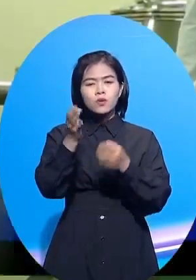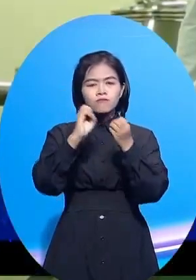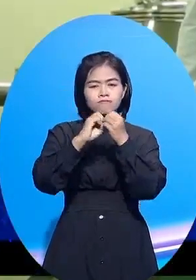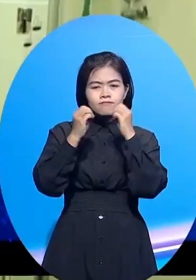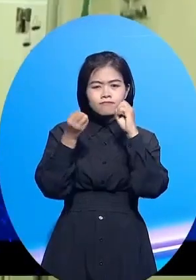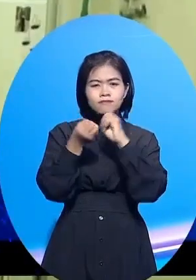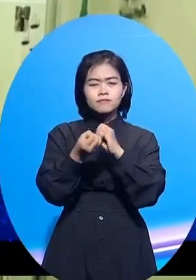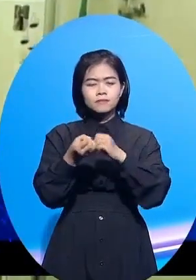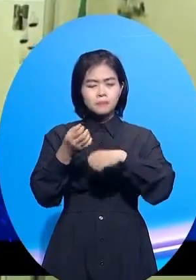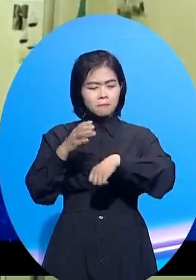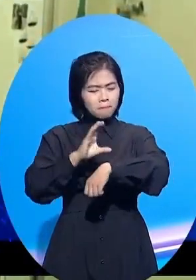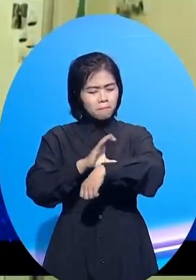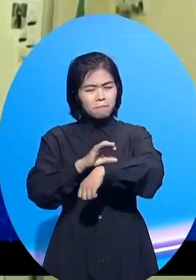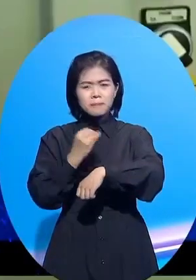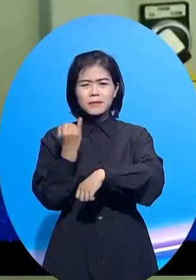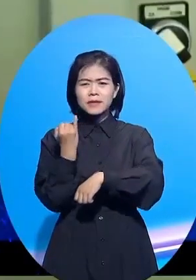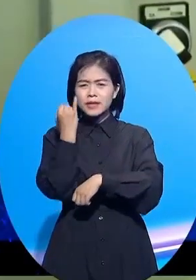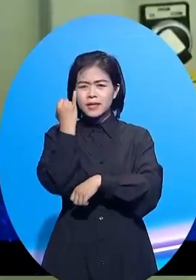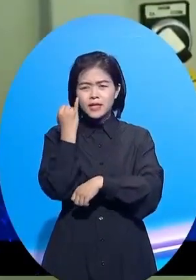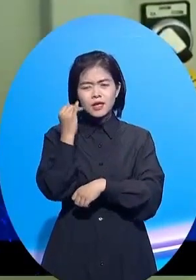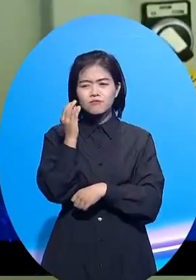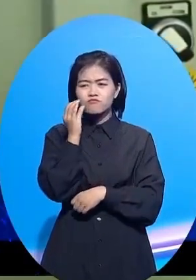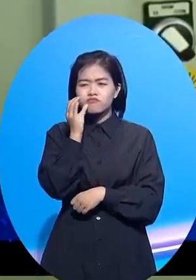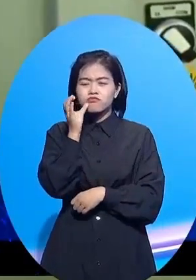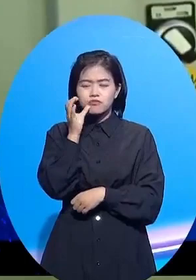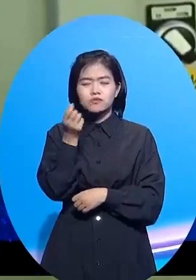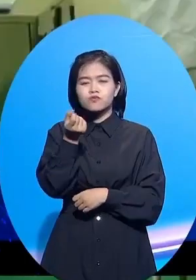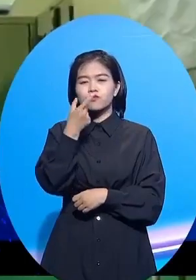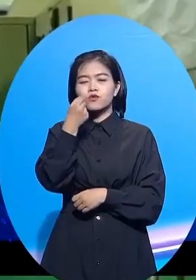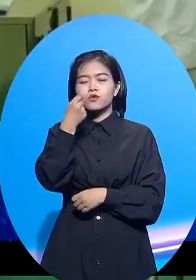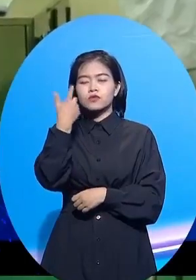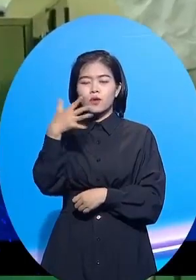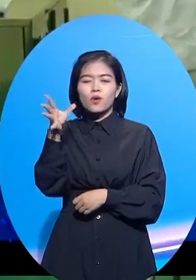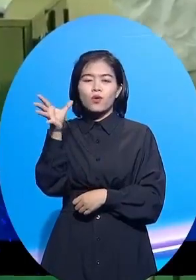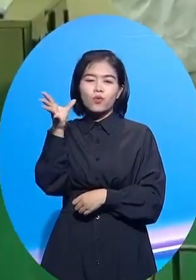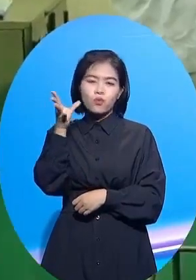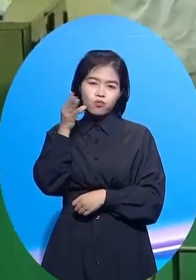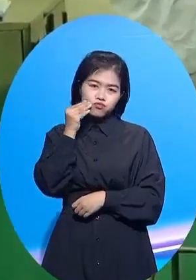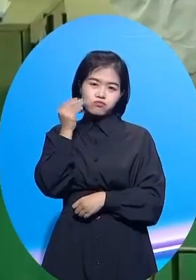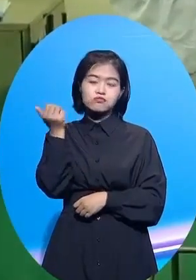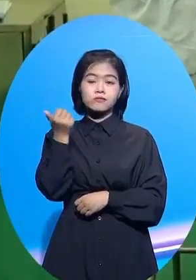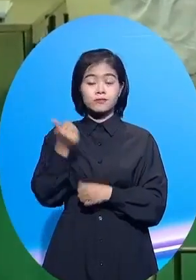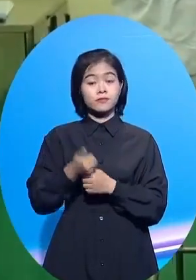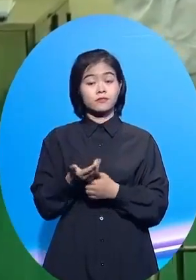phù nề, mau lành vết thương. Sản phẩm cũng đã vinh dự nhận được chứng nhận thuốc thảo dược số 1